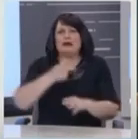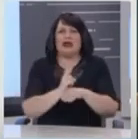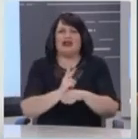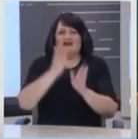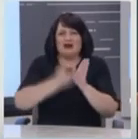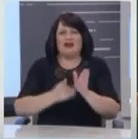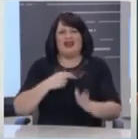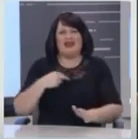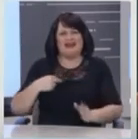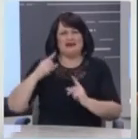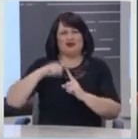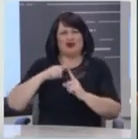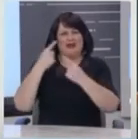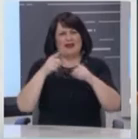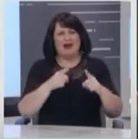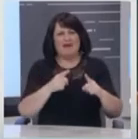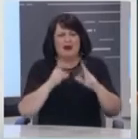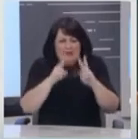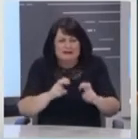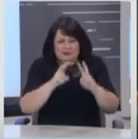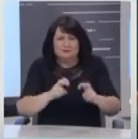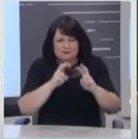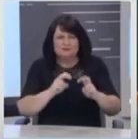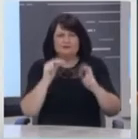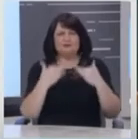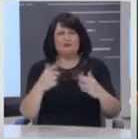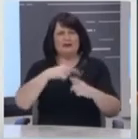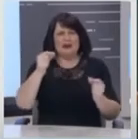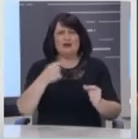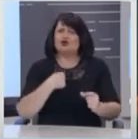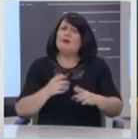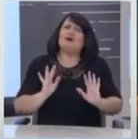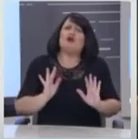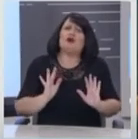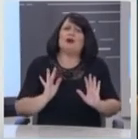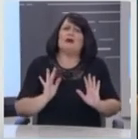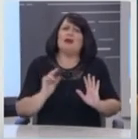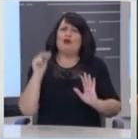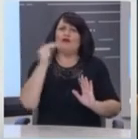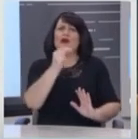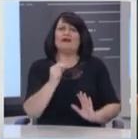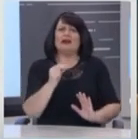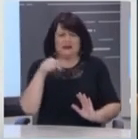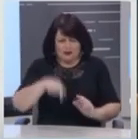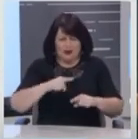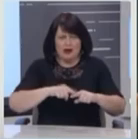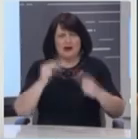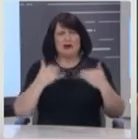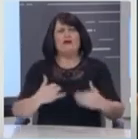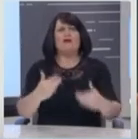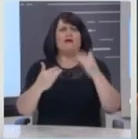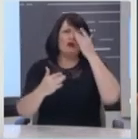καθηγητές και τεχνοκράτες διάφοροι που επεξεργάστηκαν η Βουλή της Κύπρου, αλλά όχι οι βουλευτές του Ελληνικού Κοινοβουλίου,